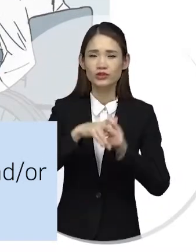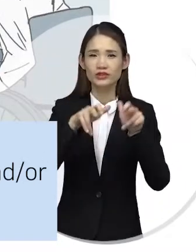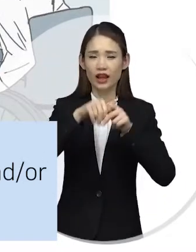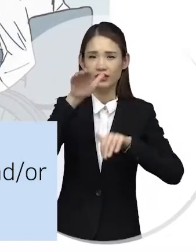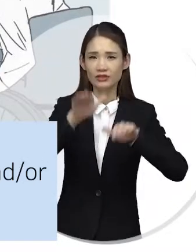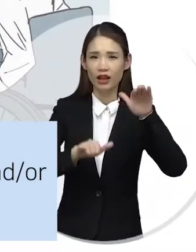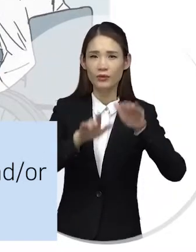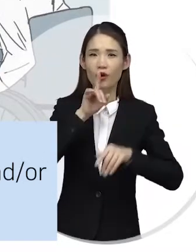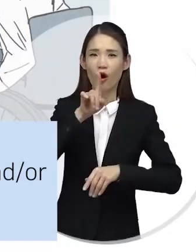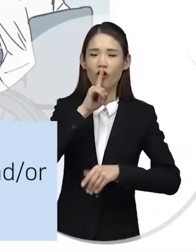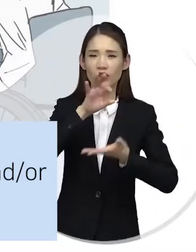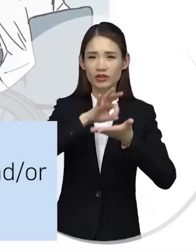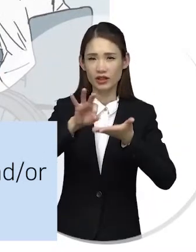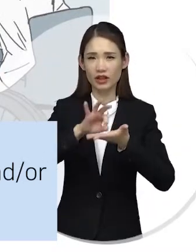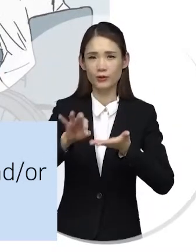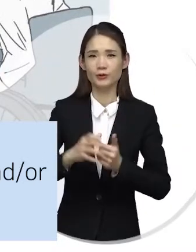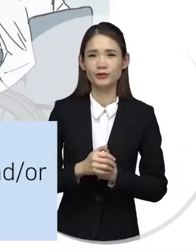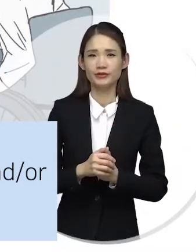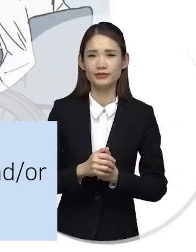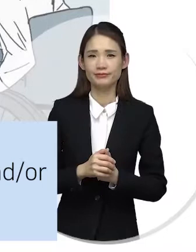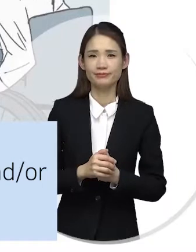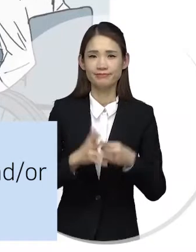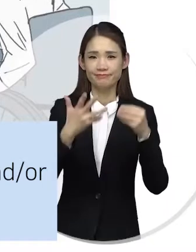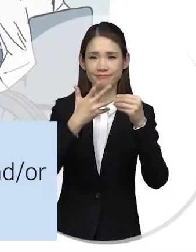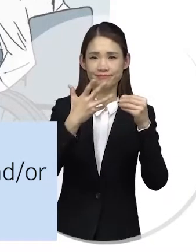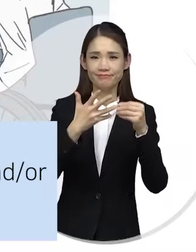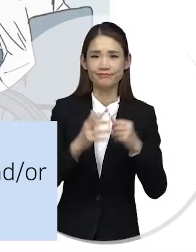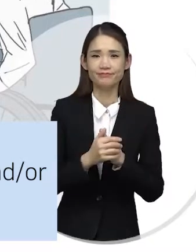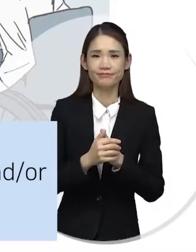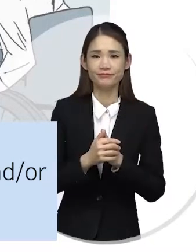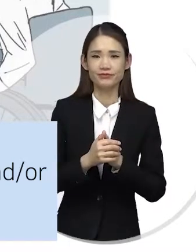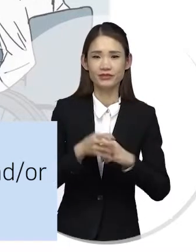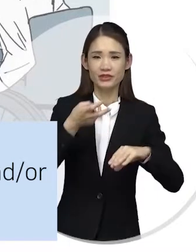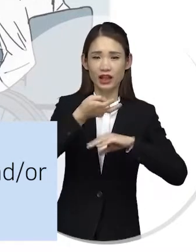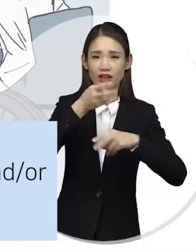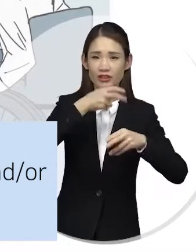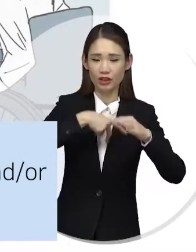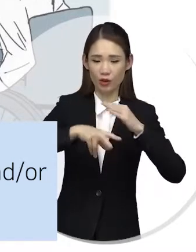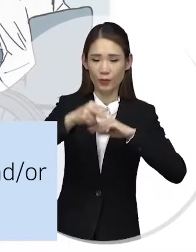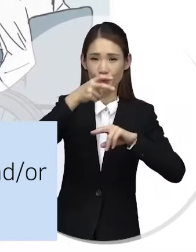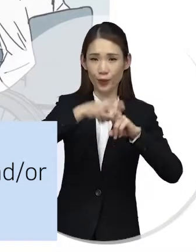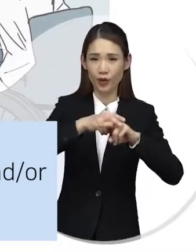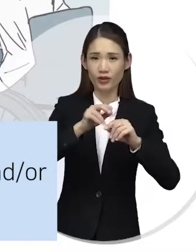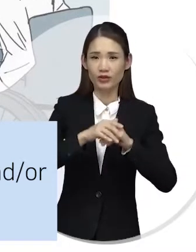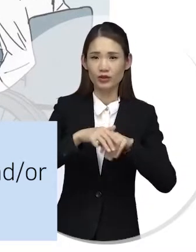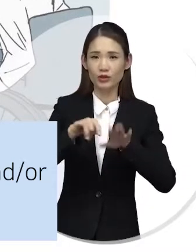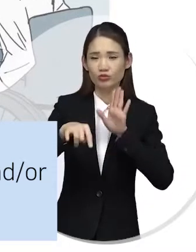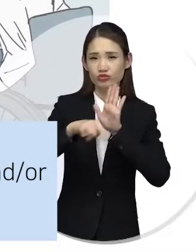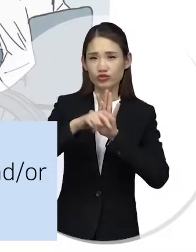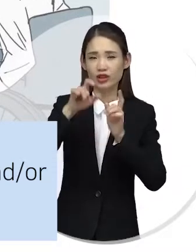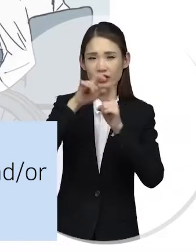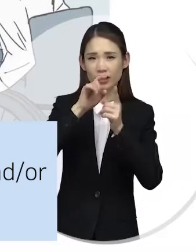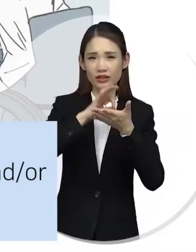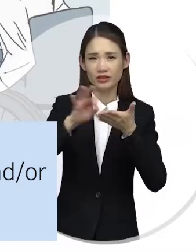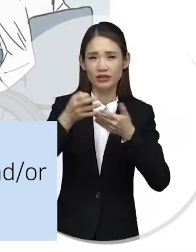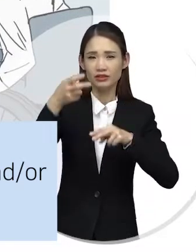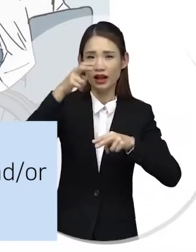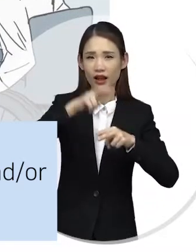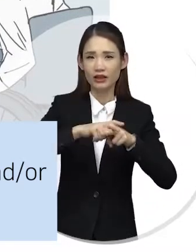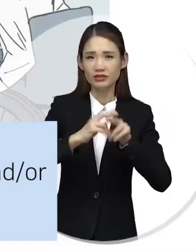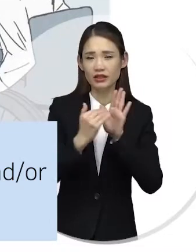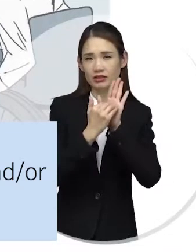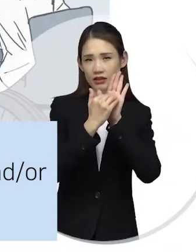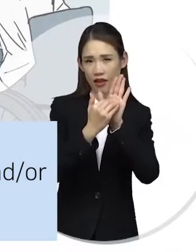장애 차별적 언어를 사용하는 경우. 8번. 대중교통 이용 시 부정적인 단어의 사용 및